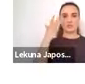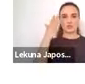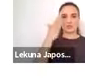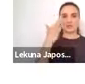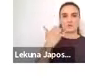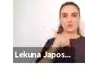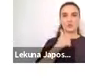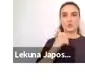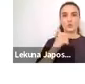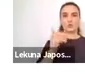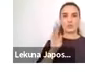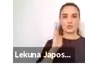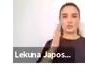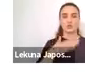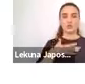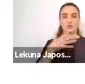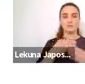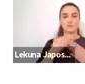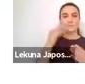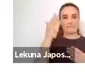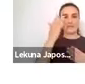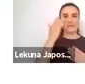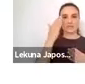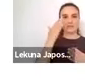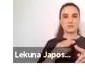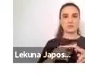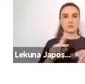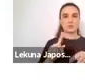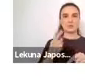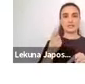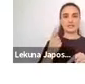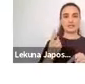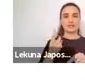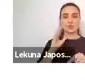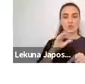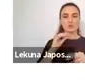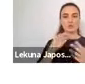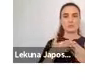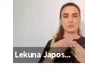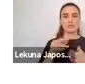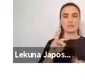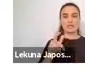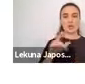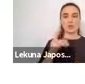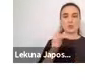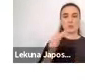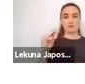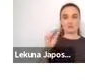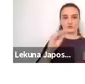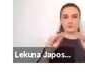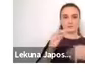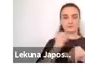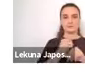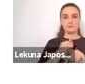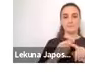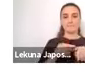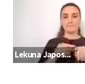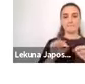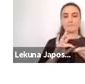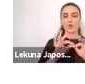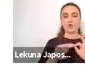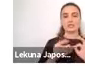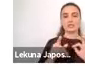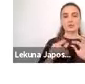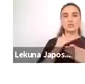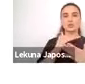როგორი გამოვა ჩემი ფანტაზიით, ხო? იმიტომ რომ ერთი არის, როდესაც დაუშვათ ლეგოს ბავშვი აწყობს იმ კონკრეტული